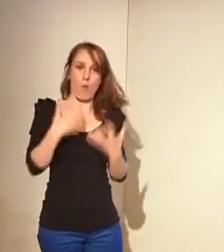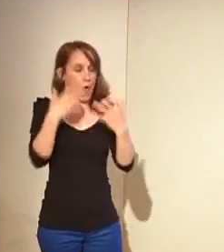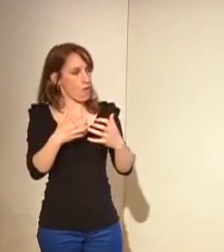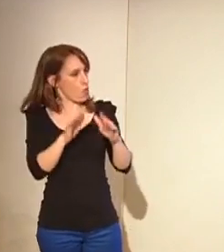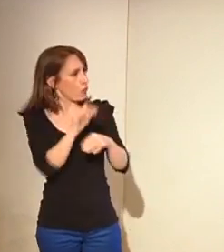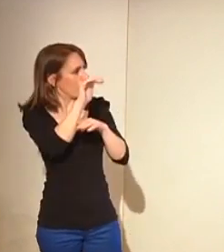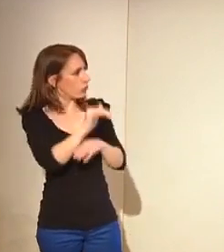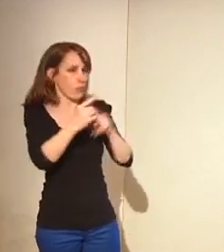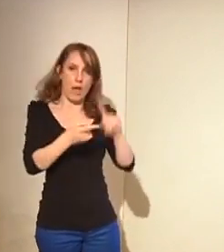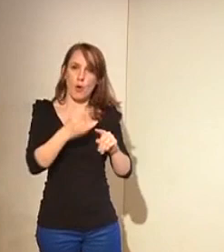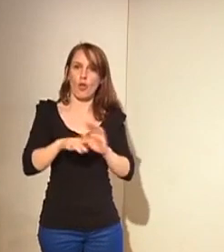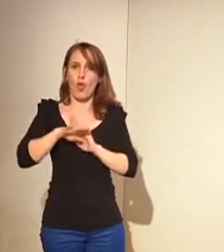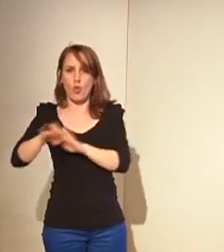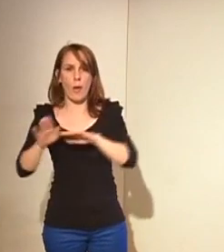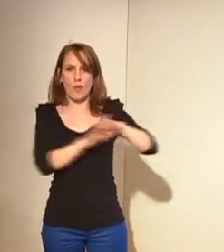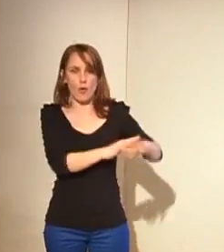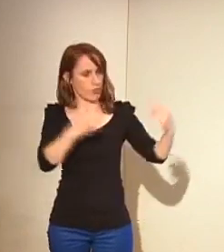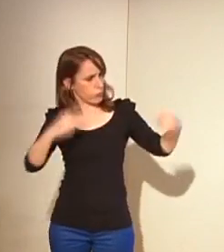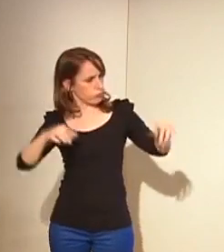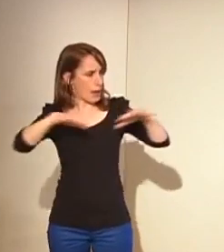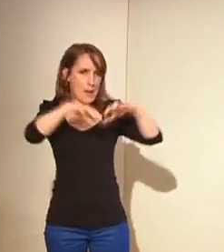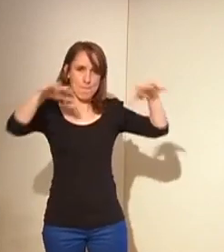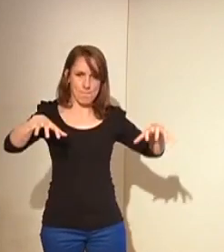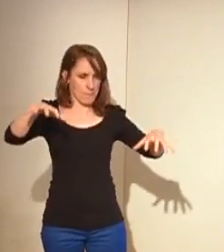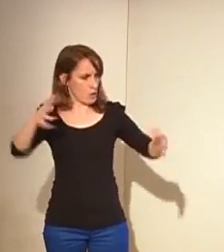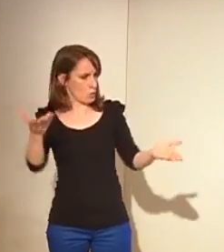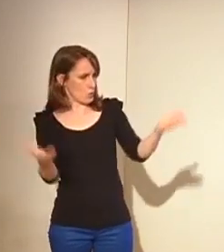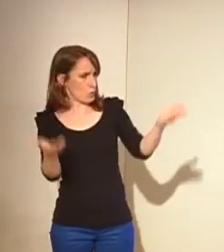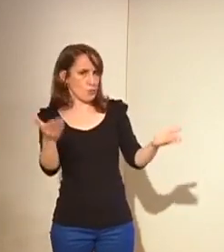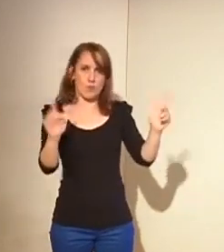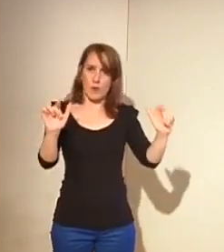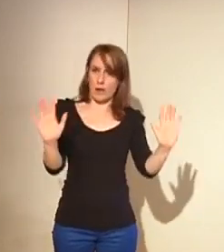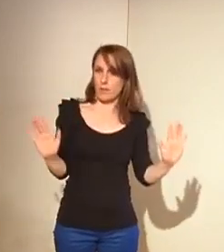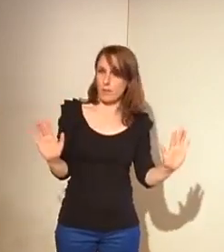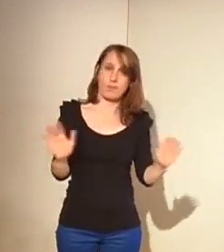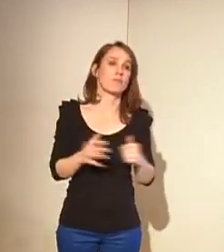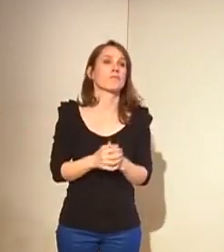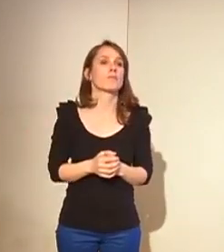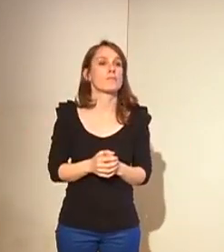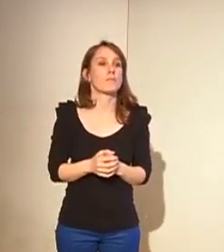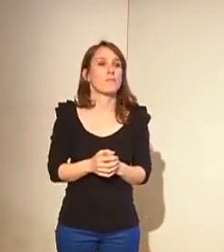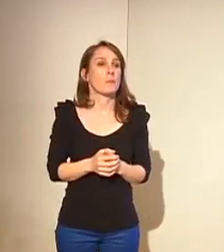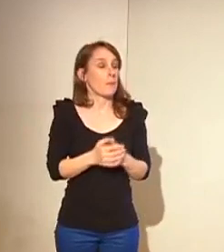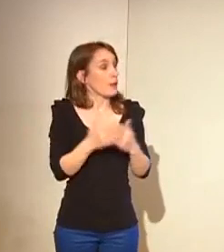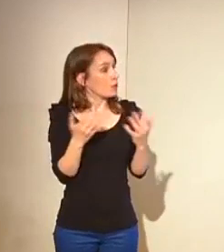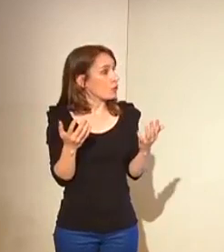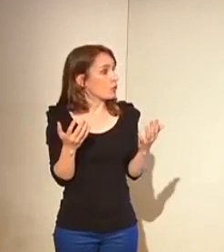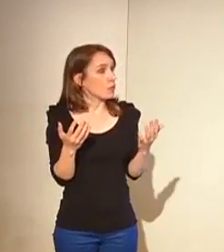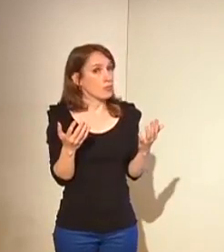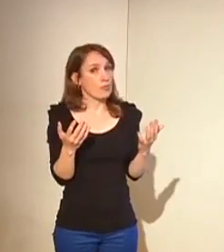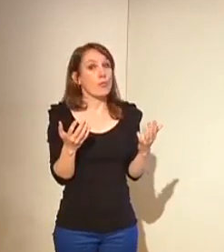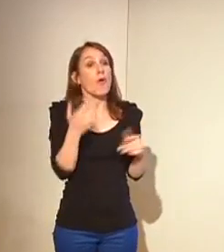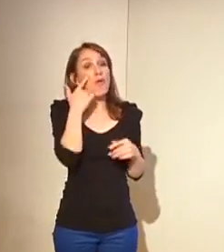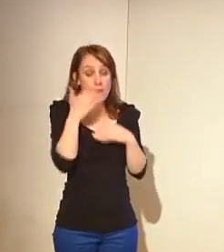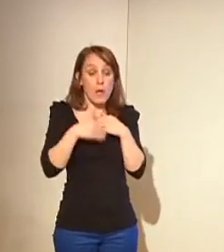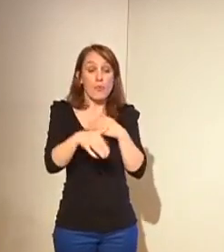entre la gauche et la droite qui se républicaines qui se sont exprimé lors du conseil précédent et donc c'est au fil des